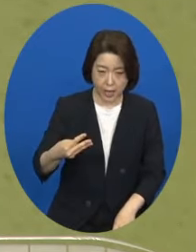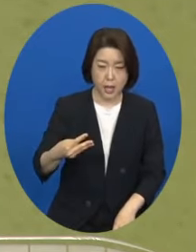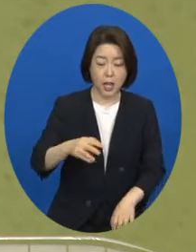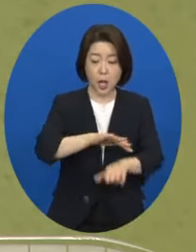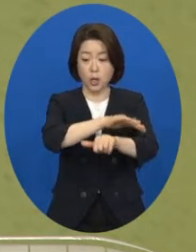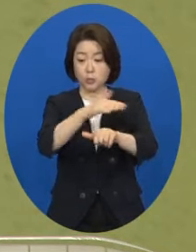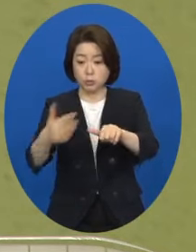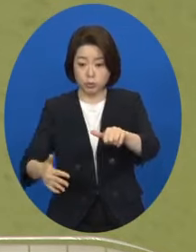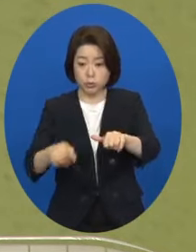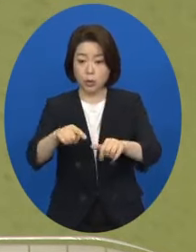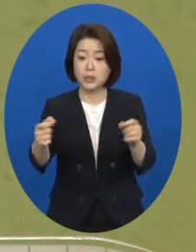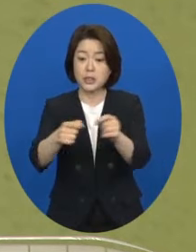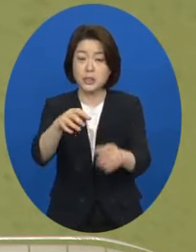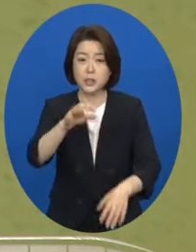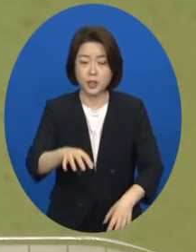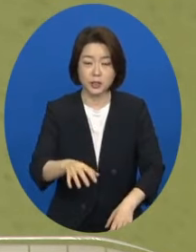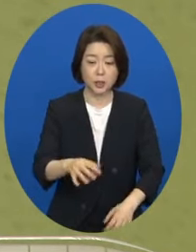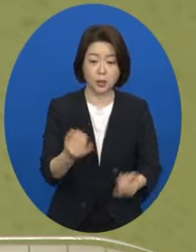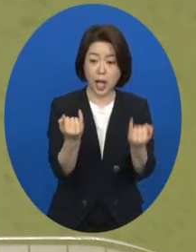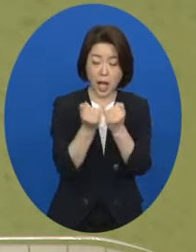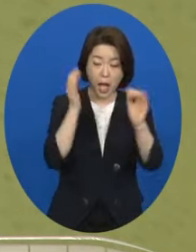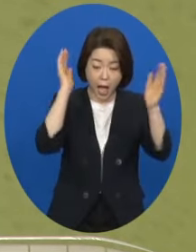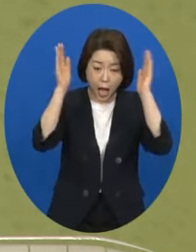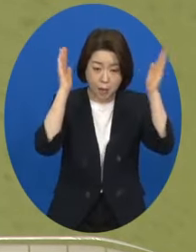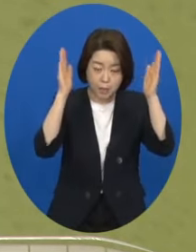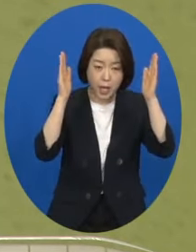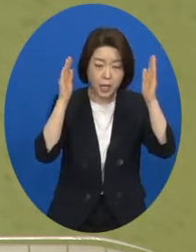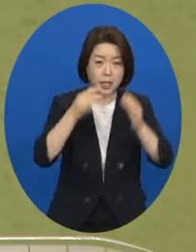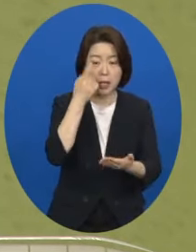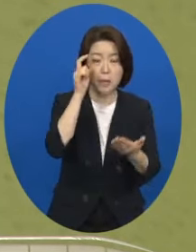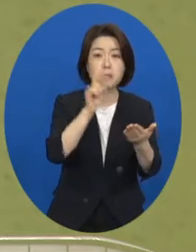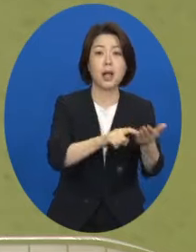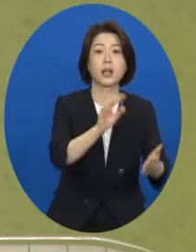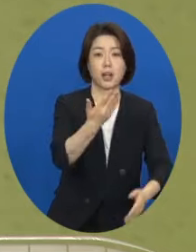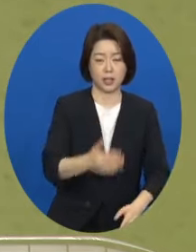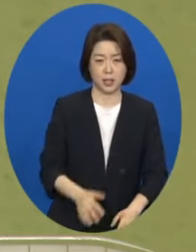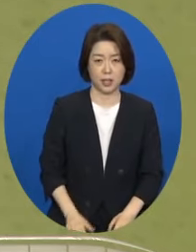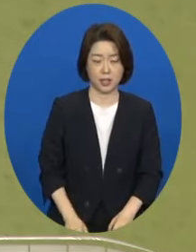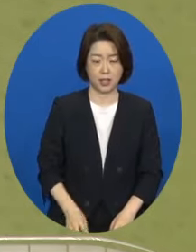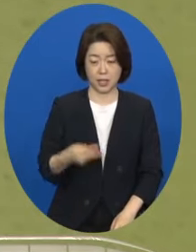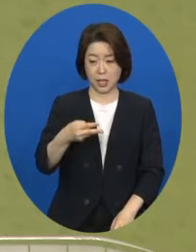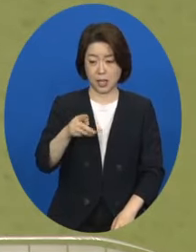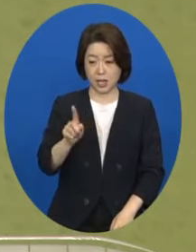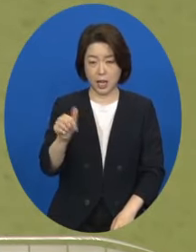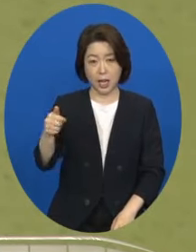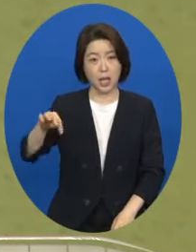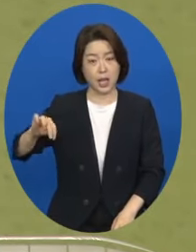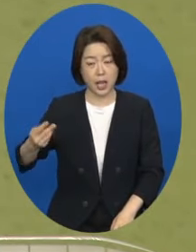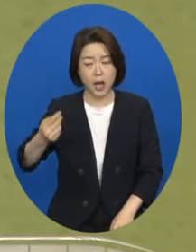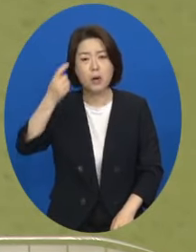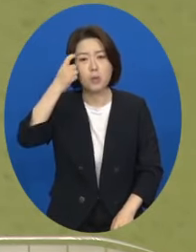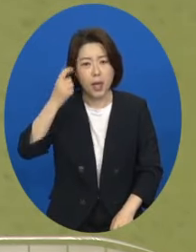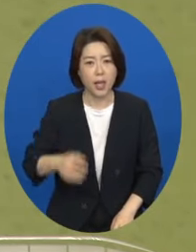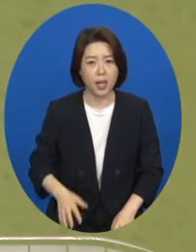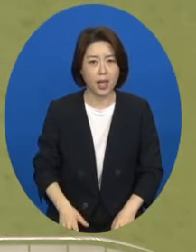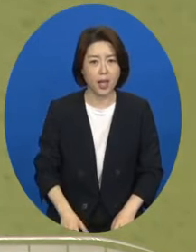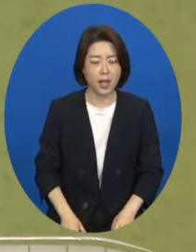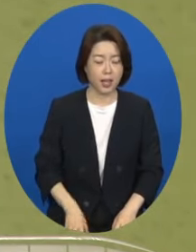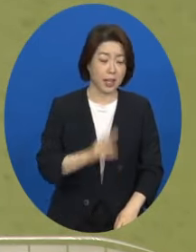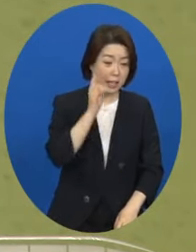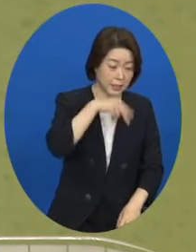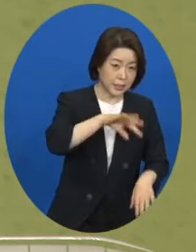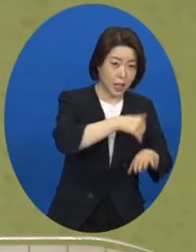그 암나귀들을 찾게 된다는 거예요. 왜 라헬이냐? 사울의 지파가 베냐민